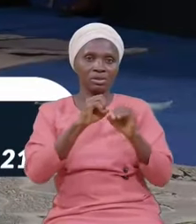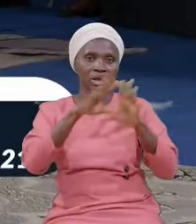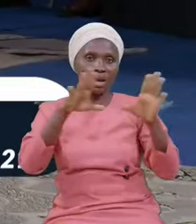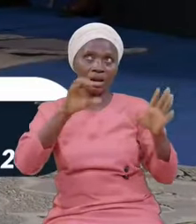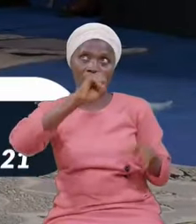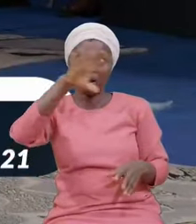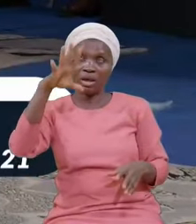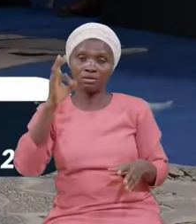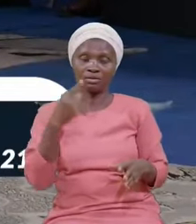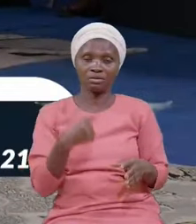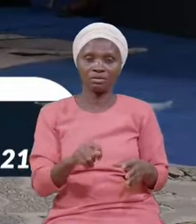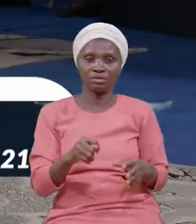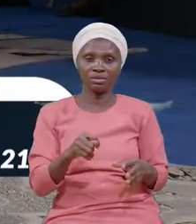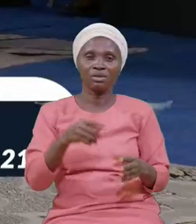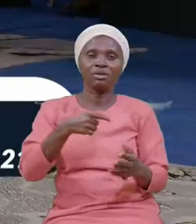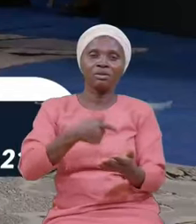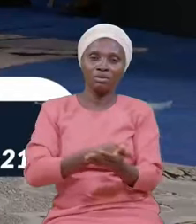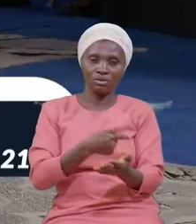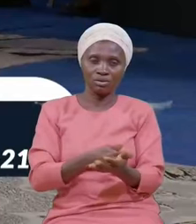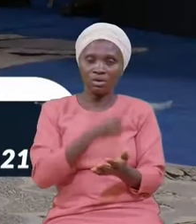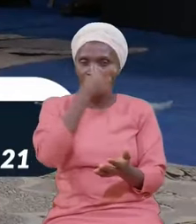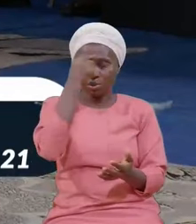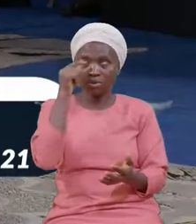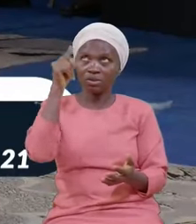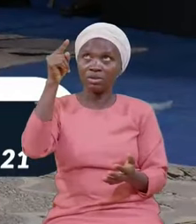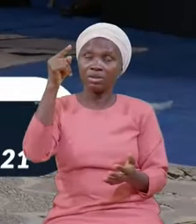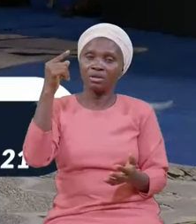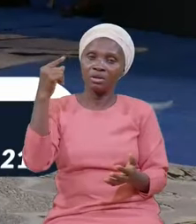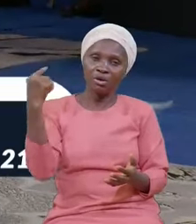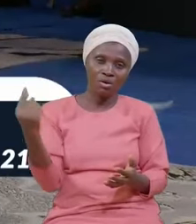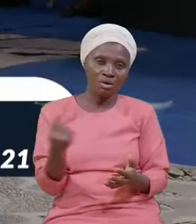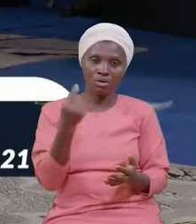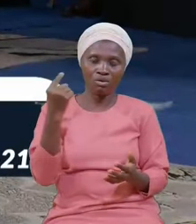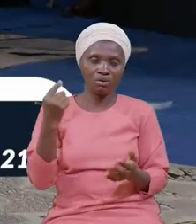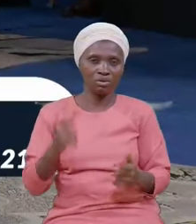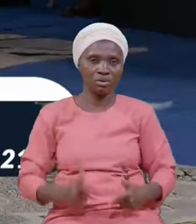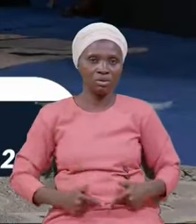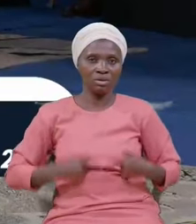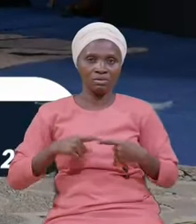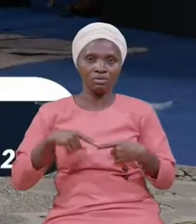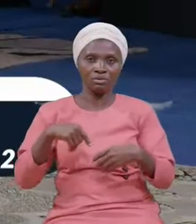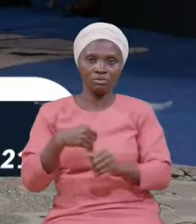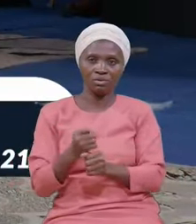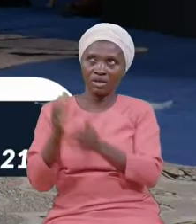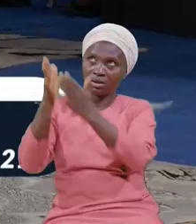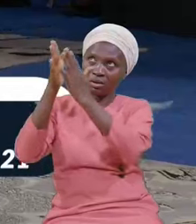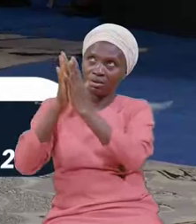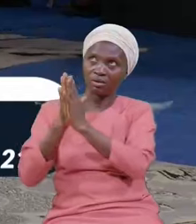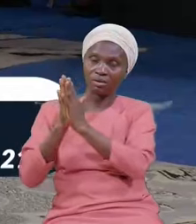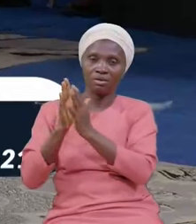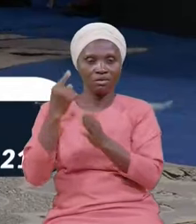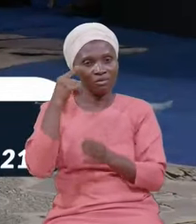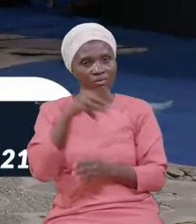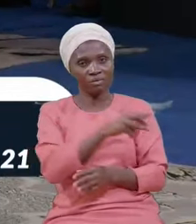de l'Évangile. Il est toujours vivant pour intercéder en leur faveur. Verset 26. Il